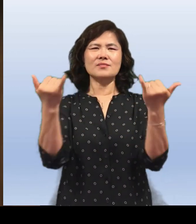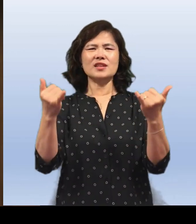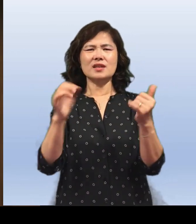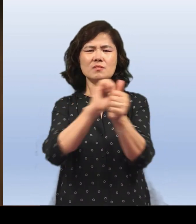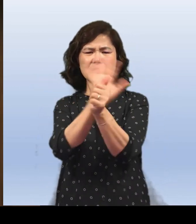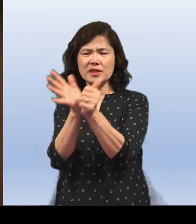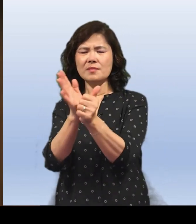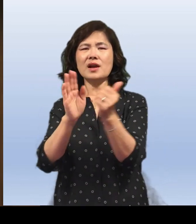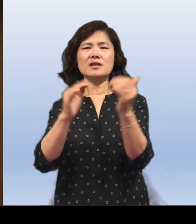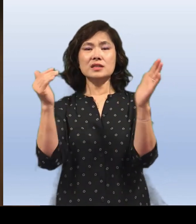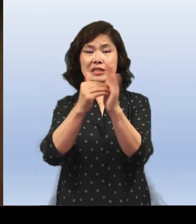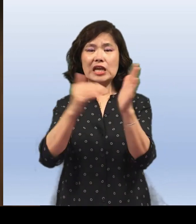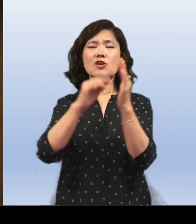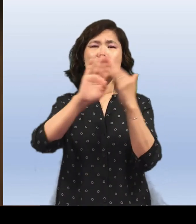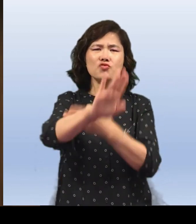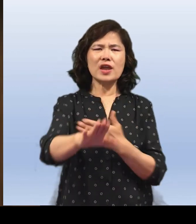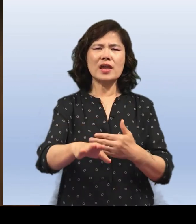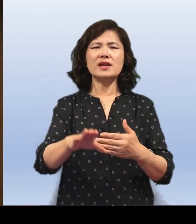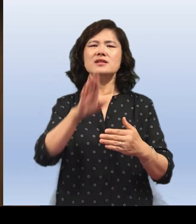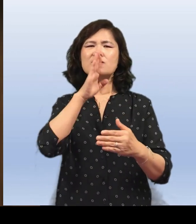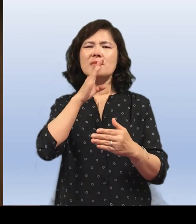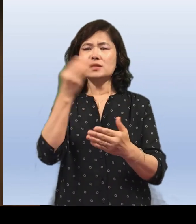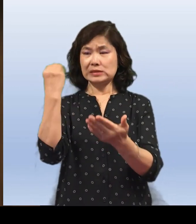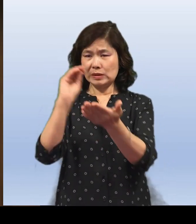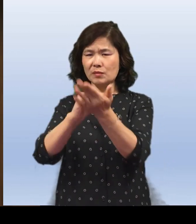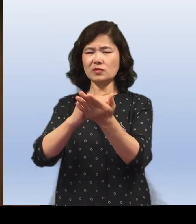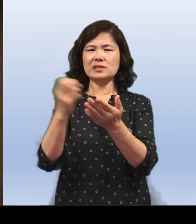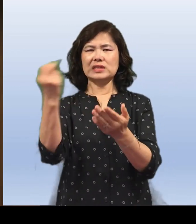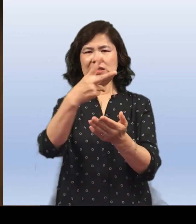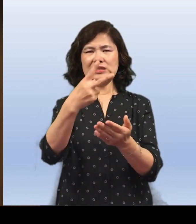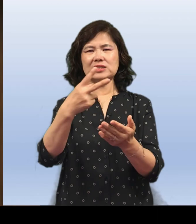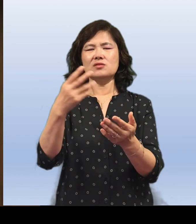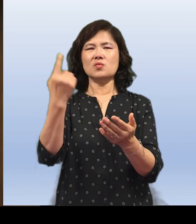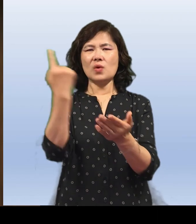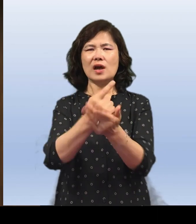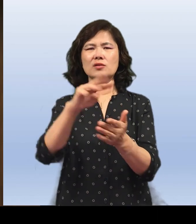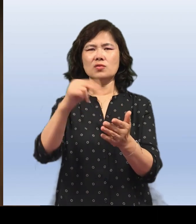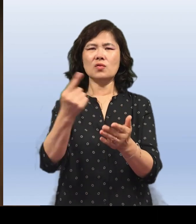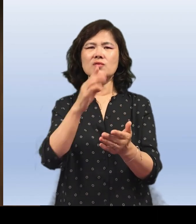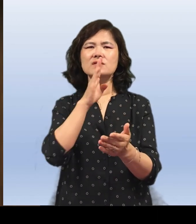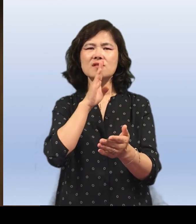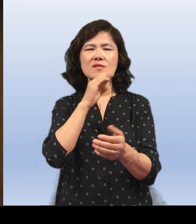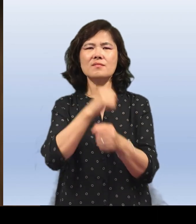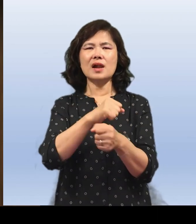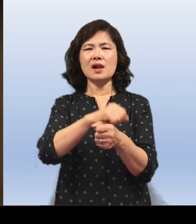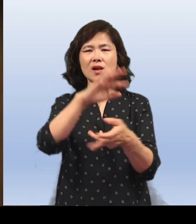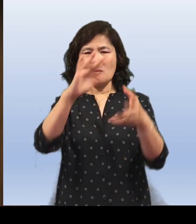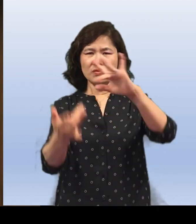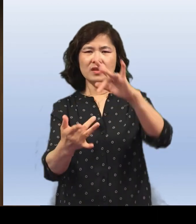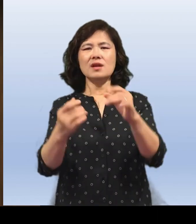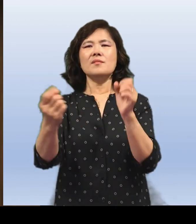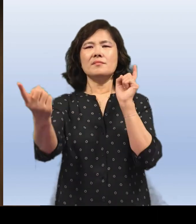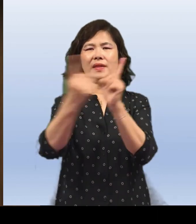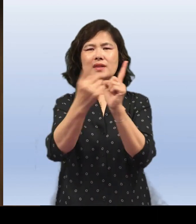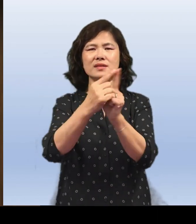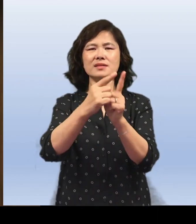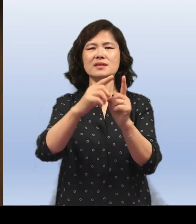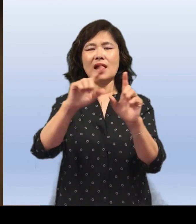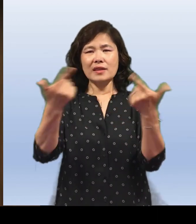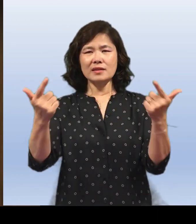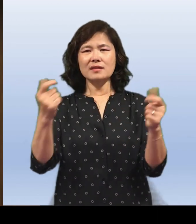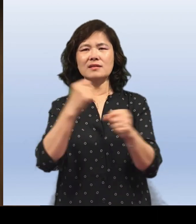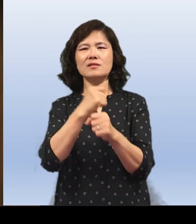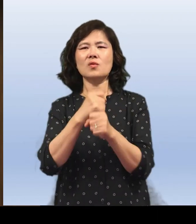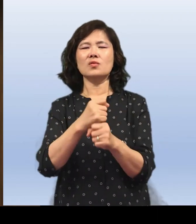코로나 팬데믹이 끝나고 일상이 회복되더라도 언택트와 온택트의 사회 구조와 문화는